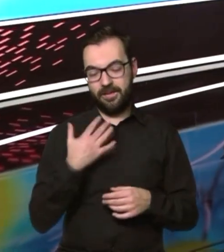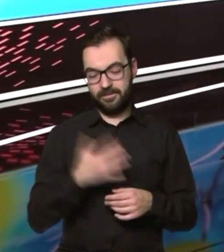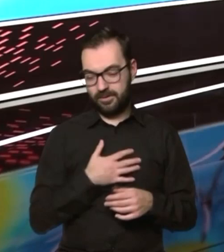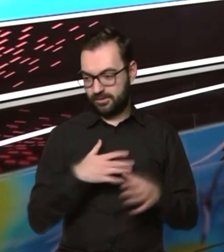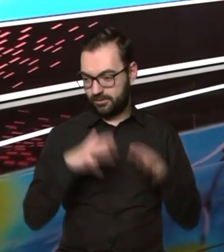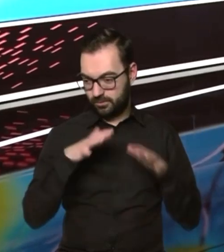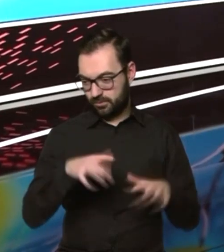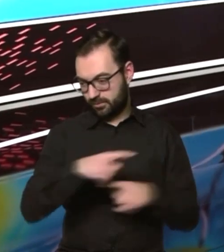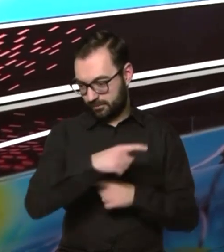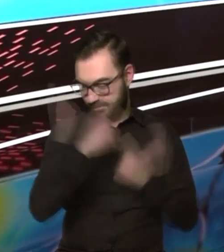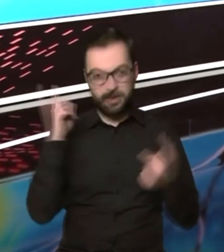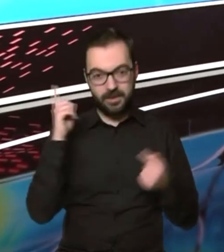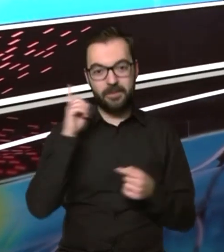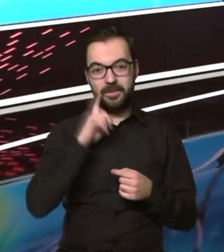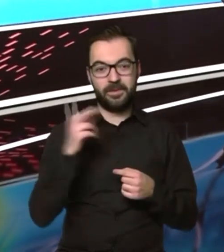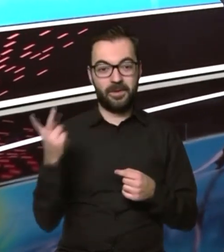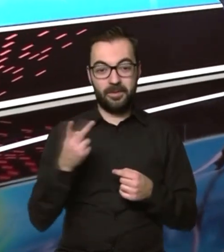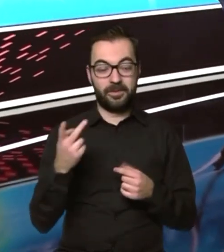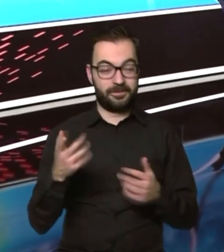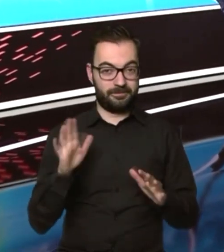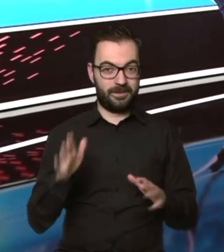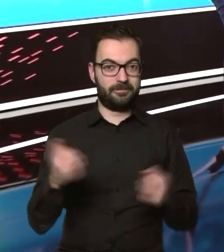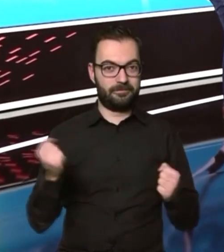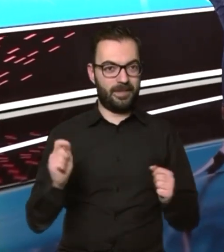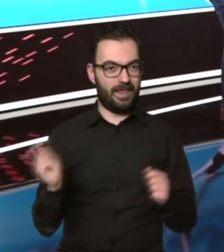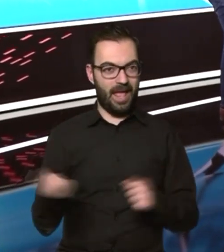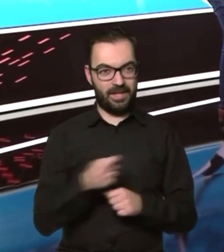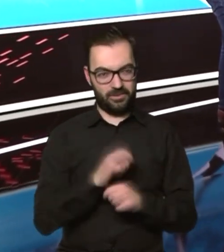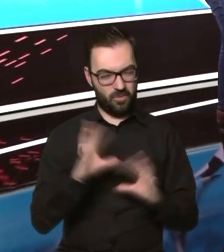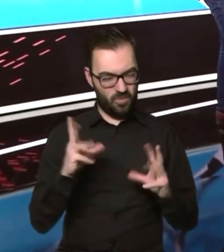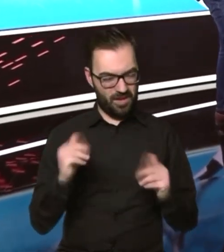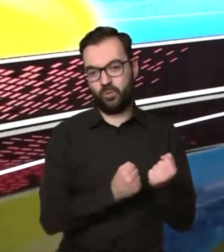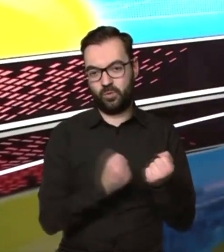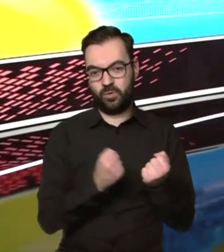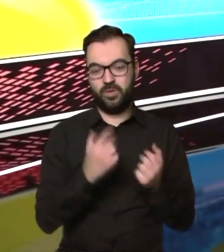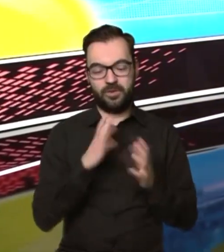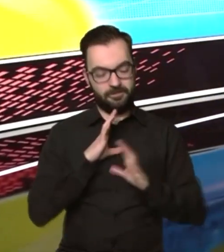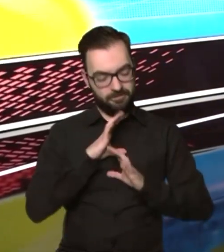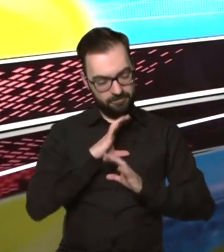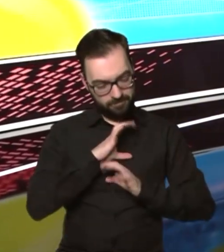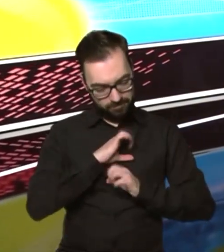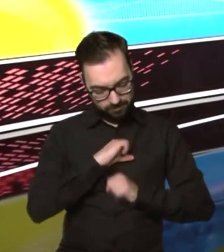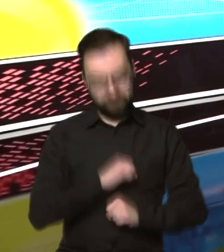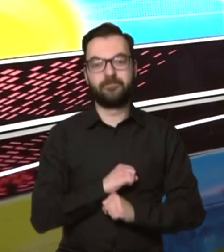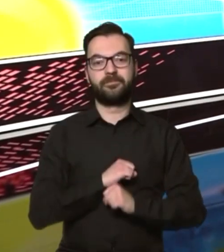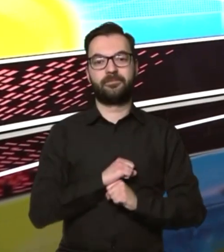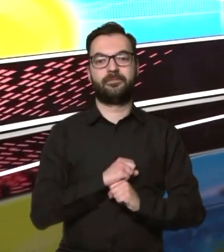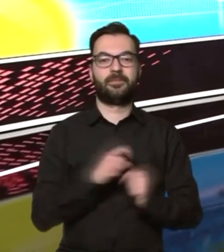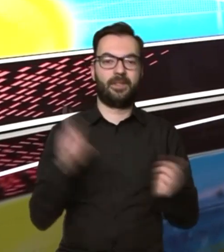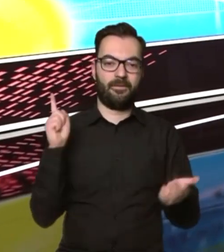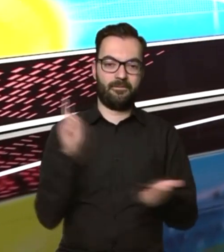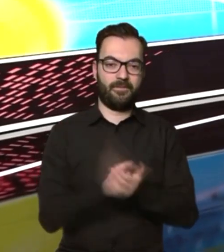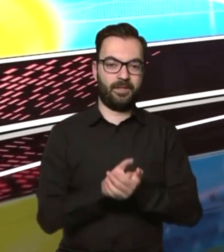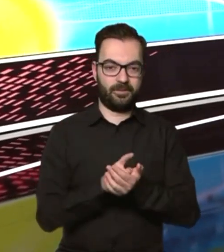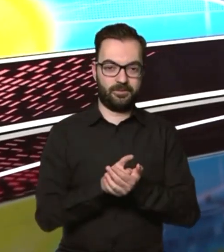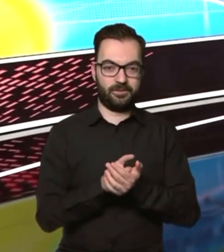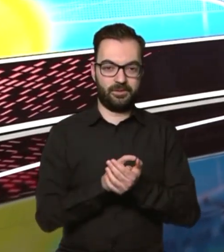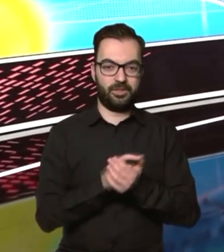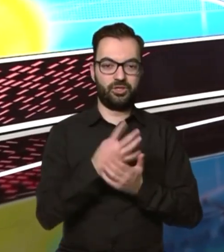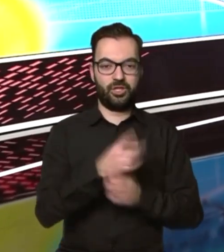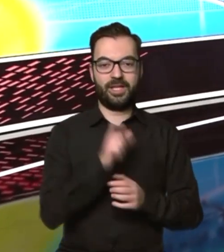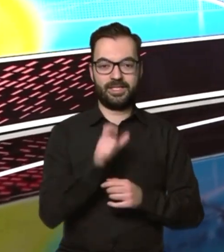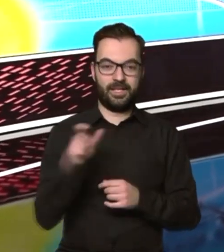nie zabraknie. Obaj panowie prezentują naprawdę dobry tenis. Natomiast zacznę od Stefy i zwyciężył w 4 setach